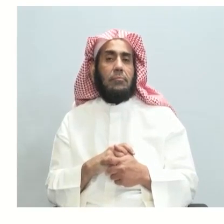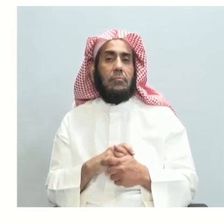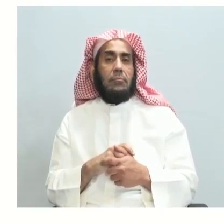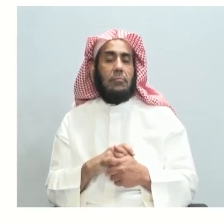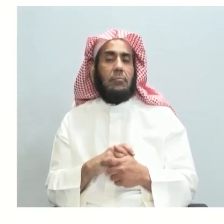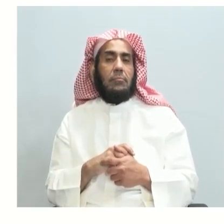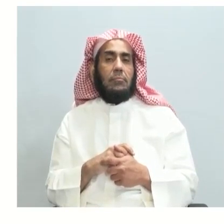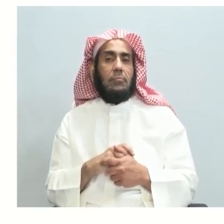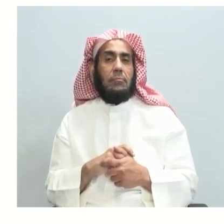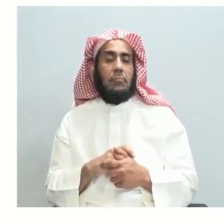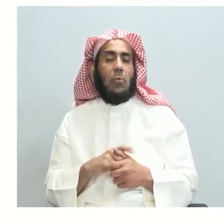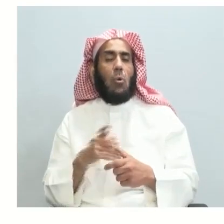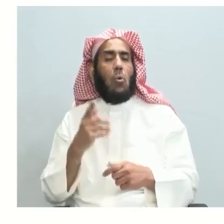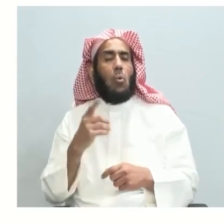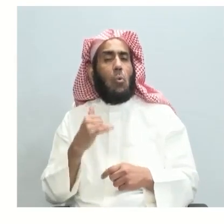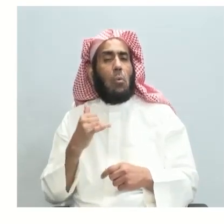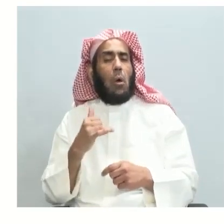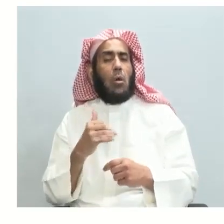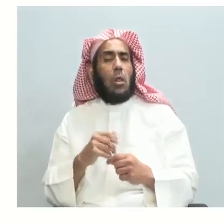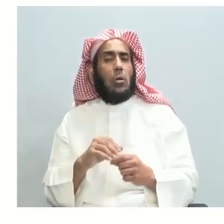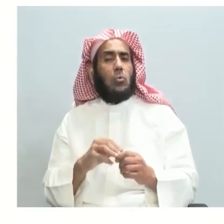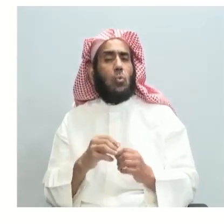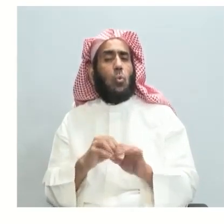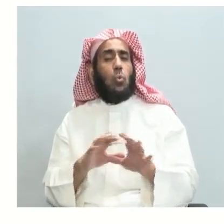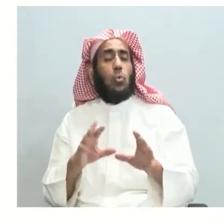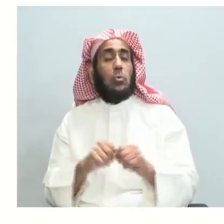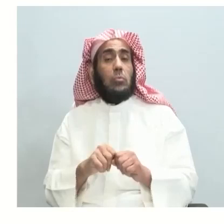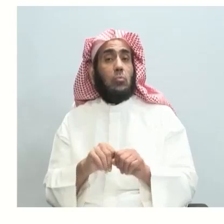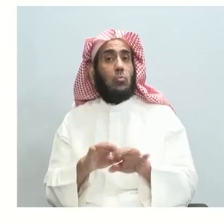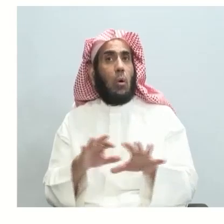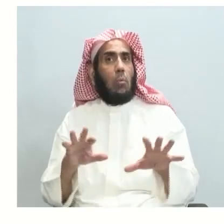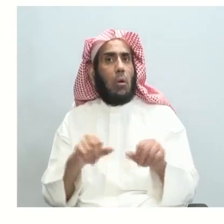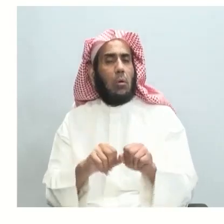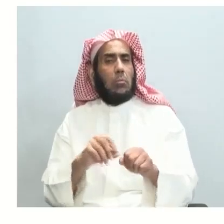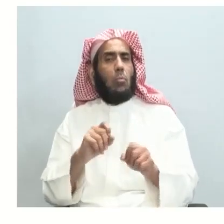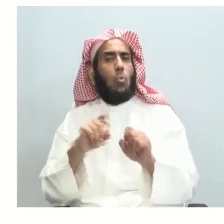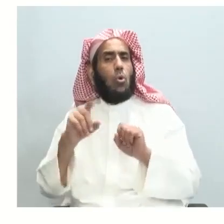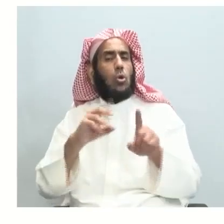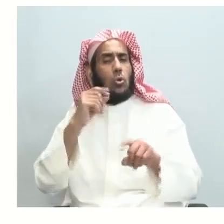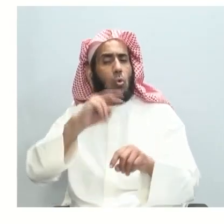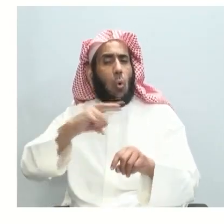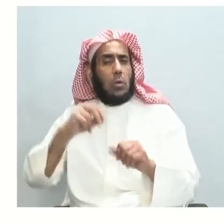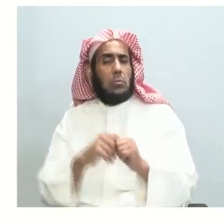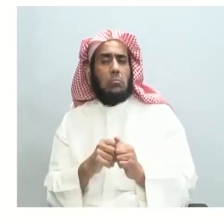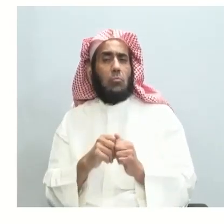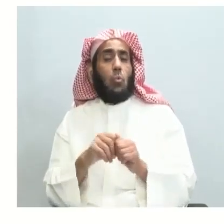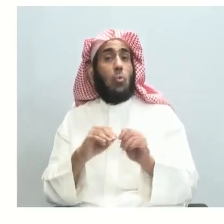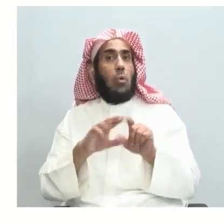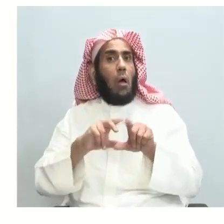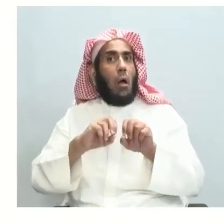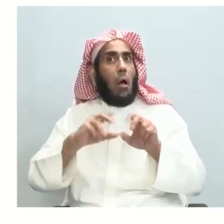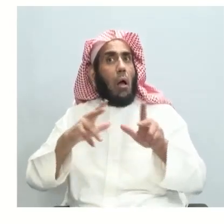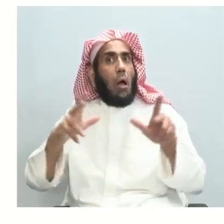الاجتماعي على الرغم كما ذكرنا ان شعبيات او شعبيه منصات التواصل الاجتماعي هي ظاهره